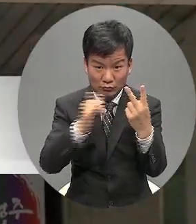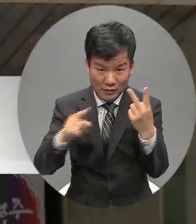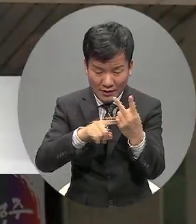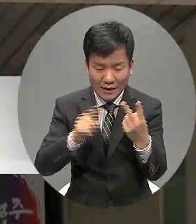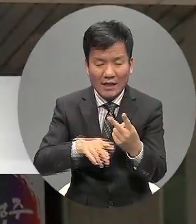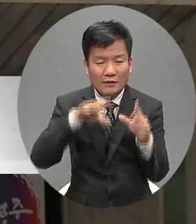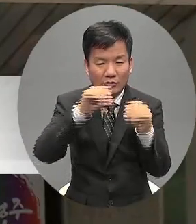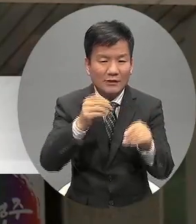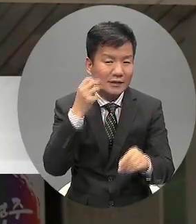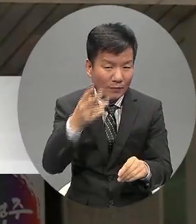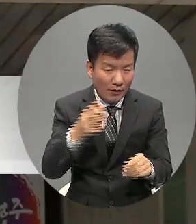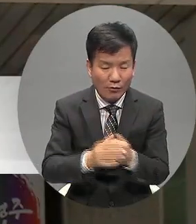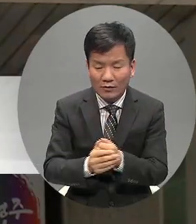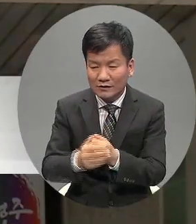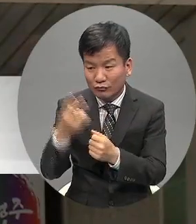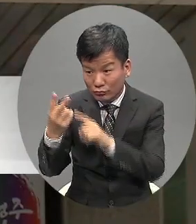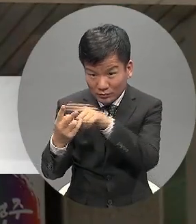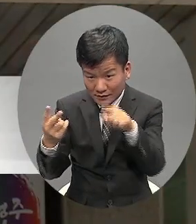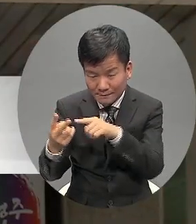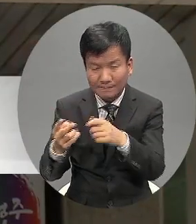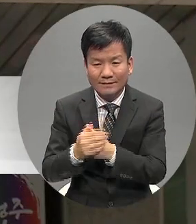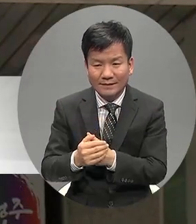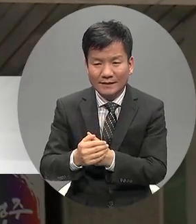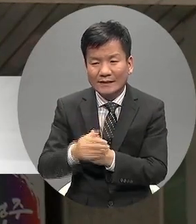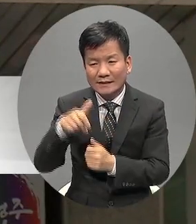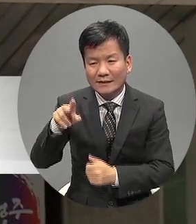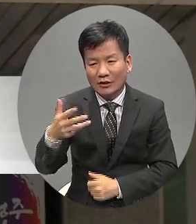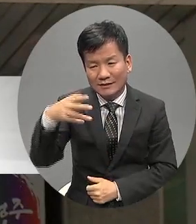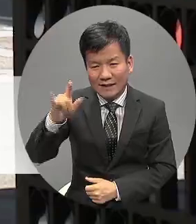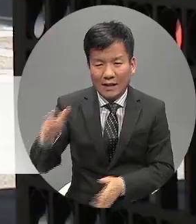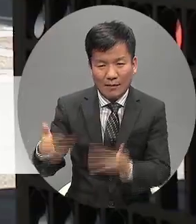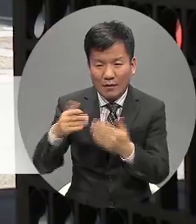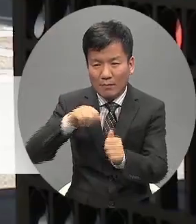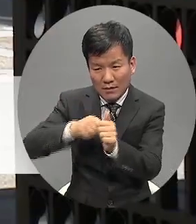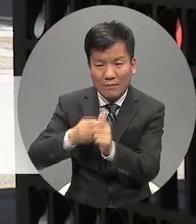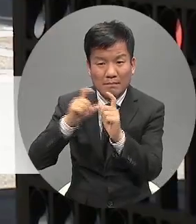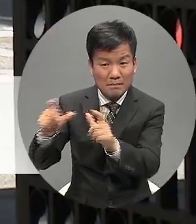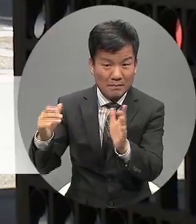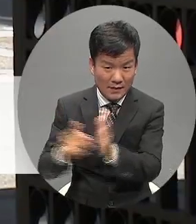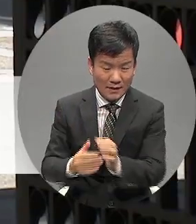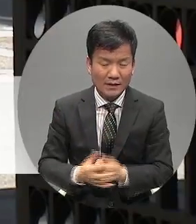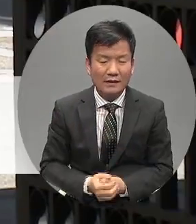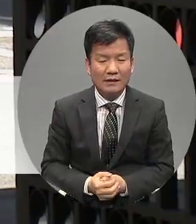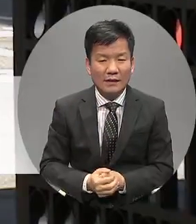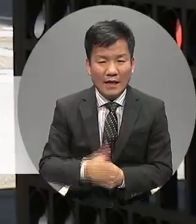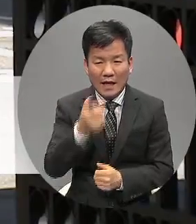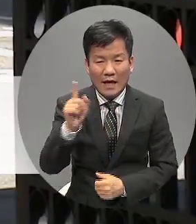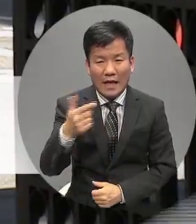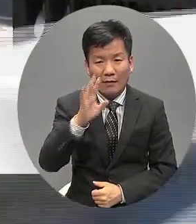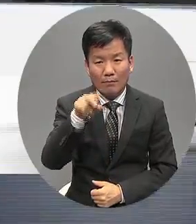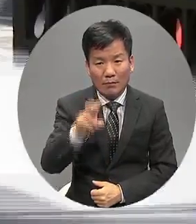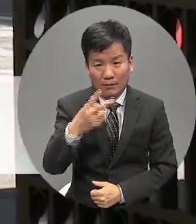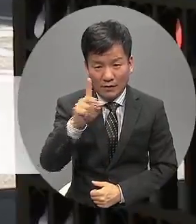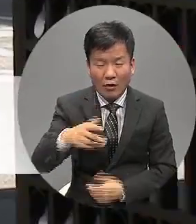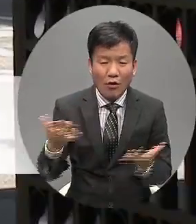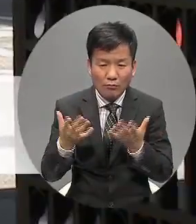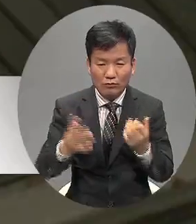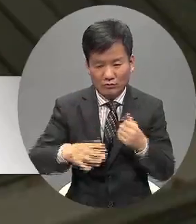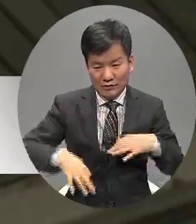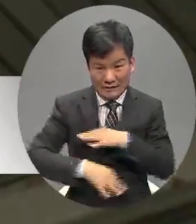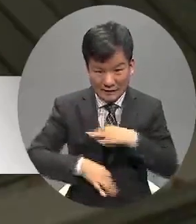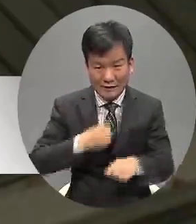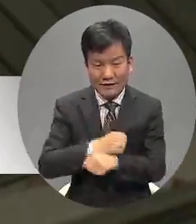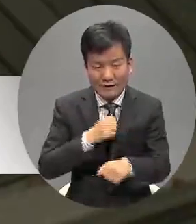3개월을, 나머지 직원 2명에 대해서는 견책 처분을 내렸습니다. 앞서 감사원은 한범덕 전 시장을 업무상 배임